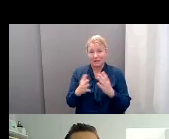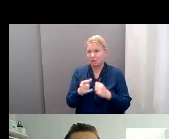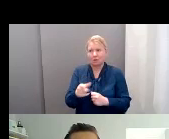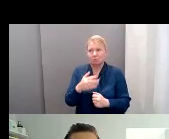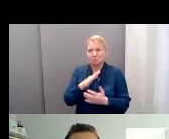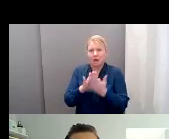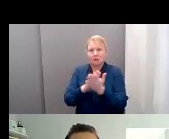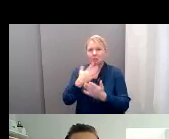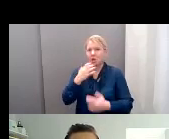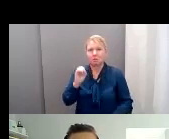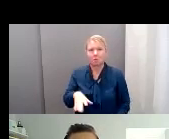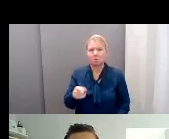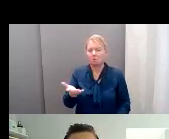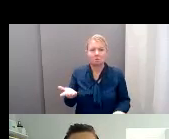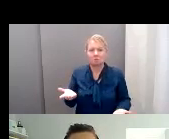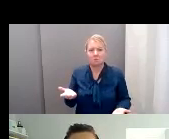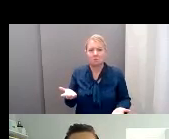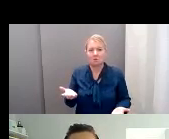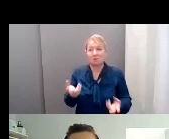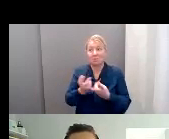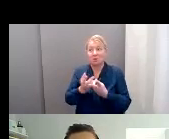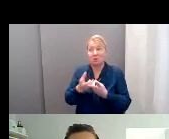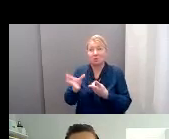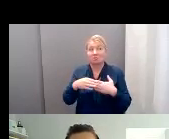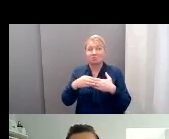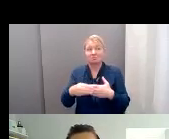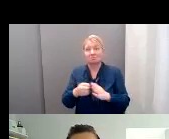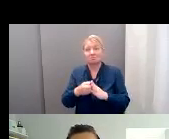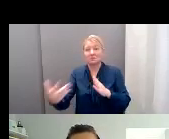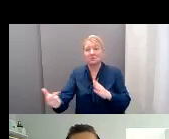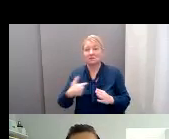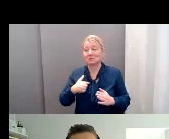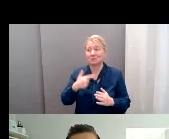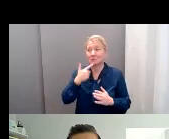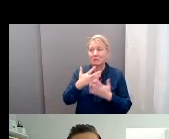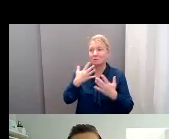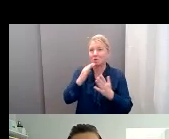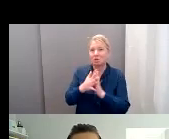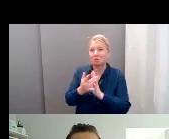själv. Vilket lett till att jag ej kunnat tala med någon annan om det även fast jag velat.